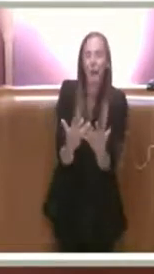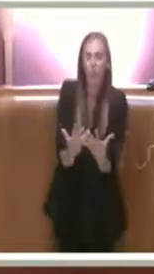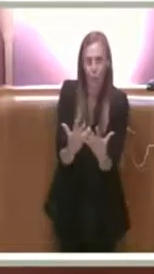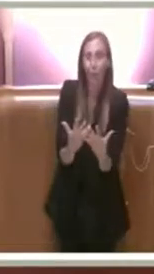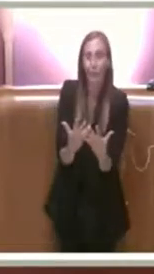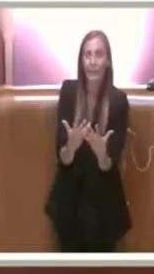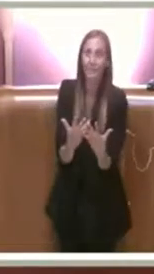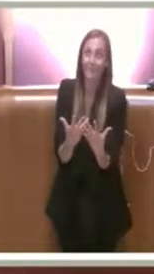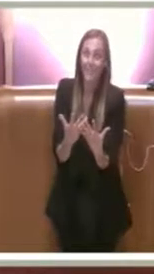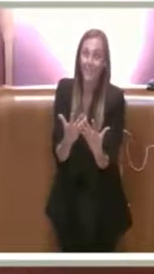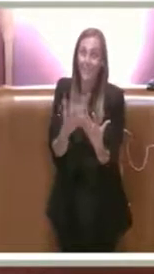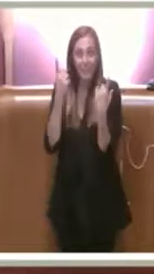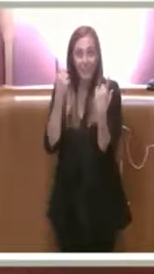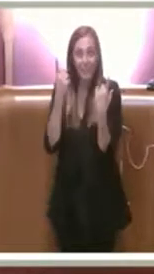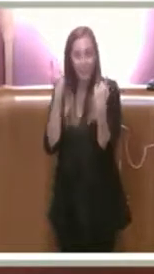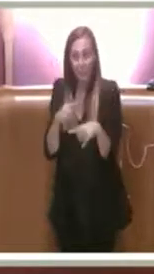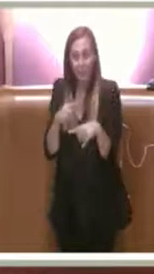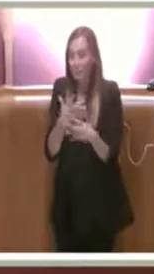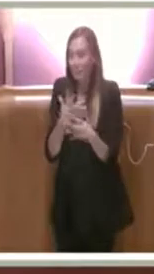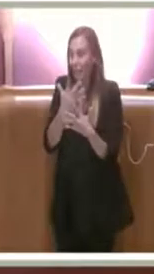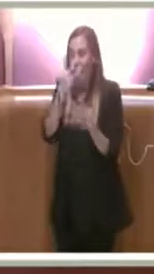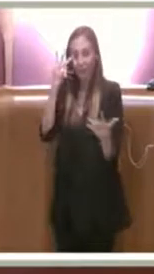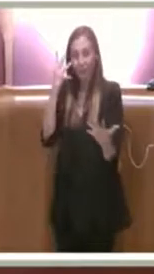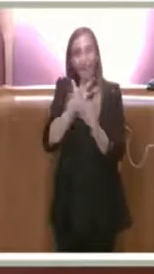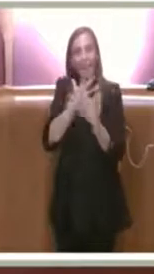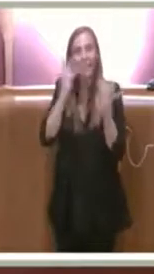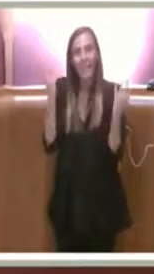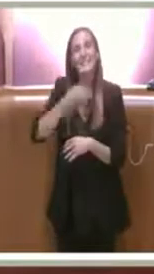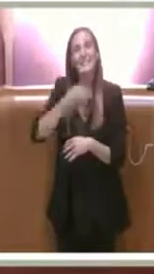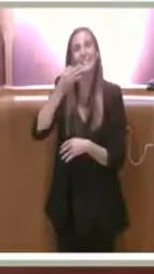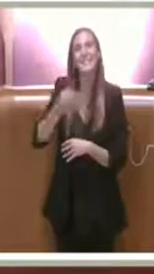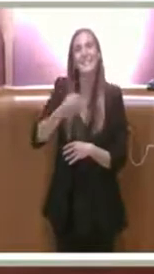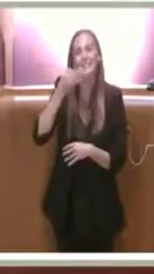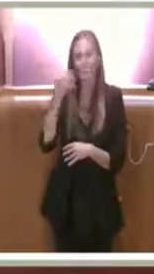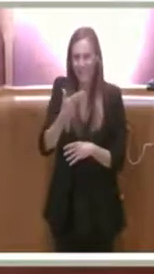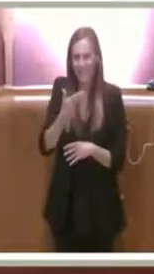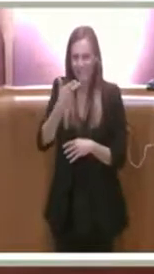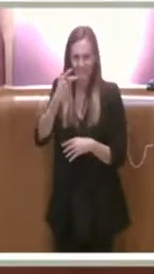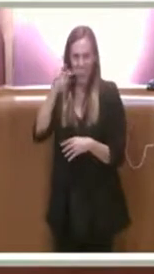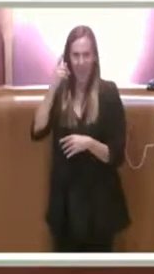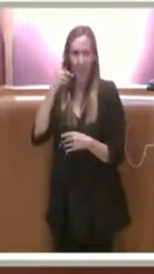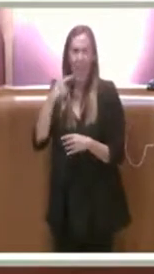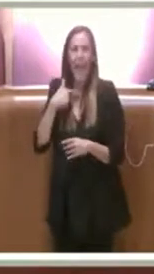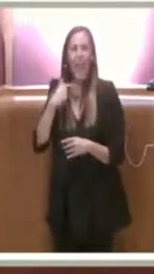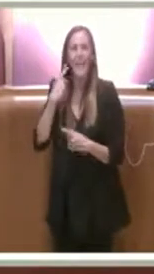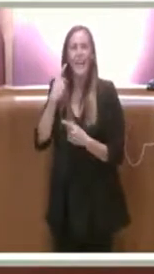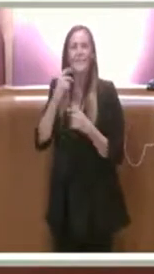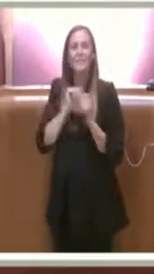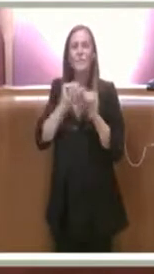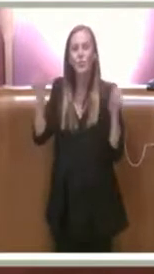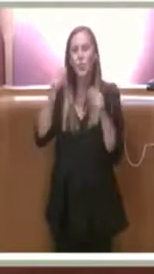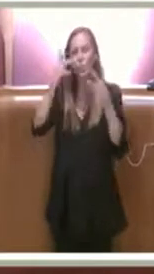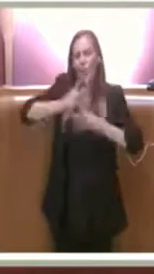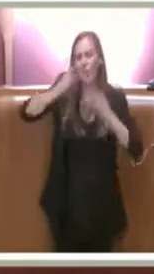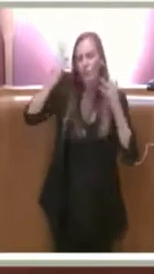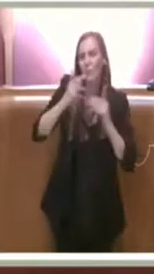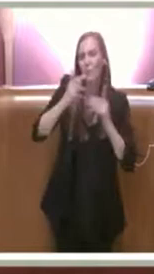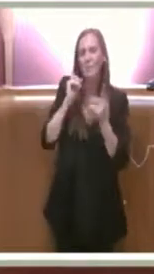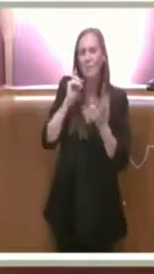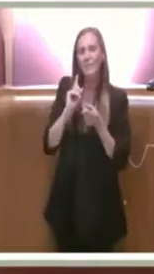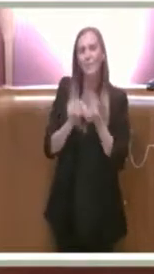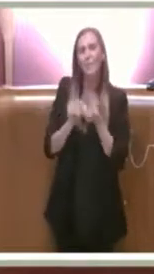conto. Però mette in evidenza come molto spesso si fanno meri ragionamenti politici. Tutto quello che viene fatto viene